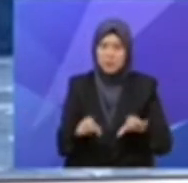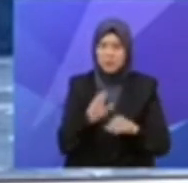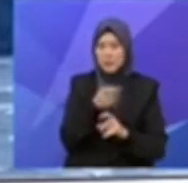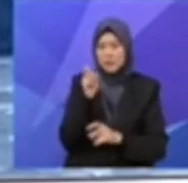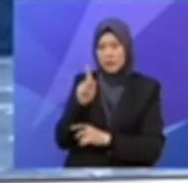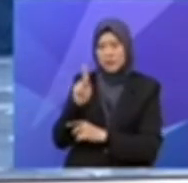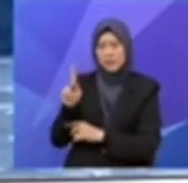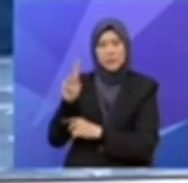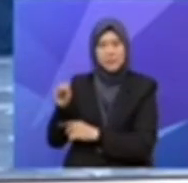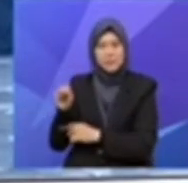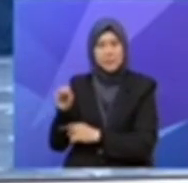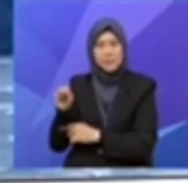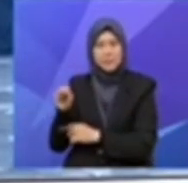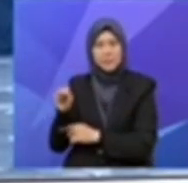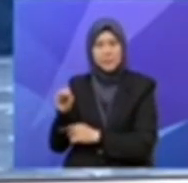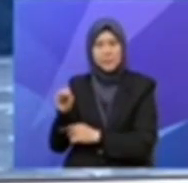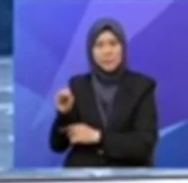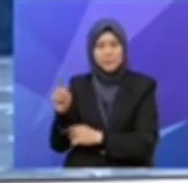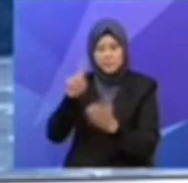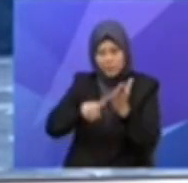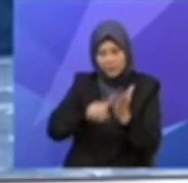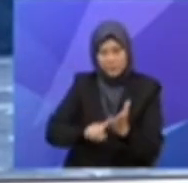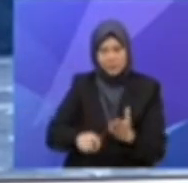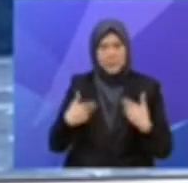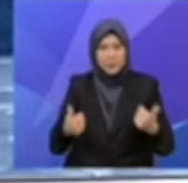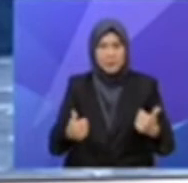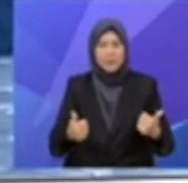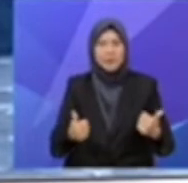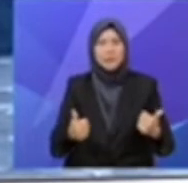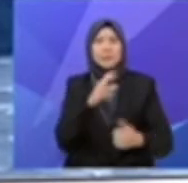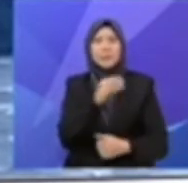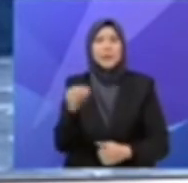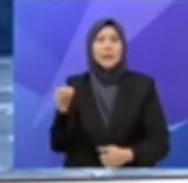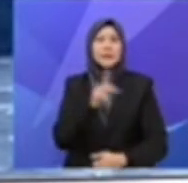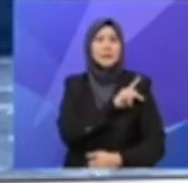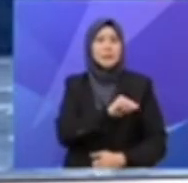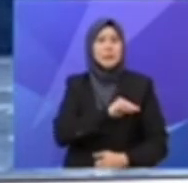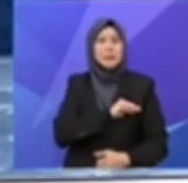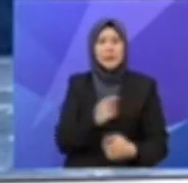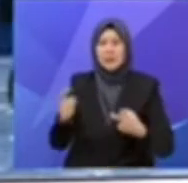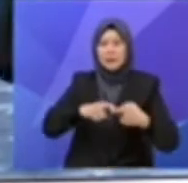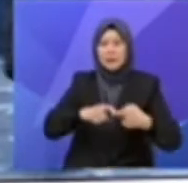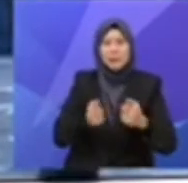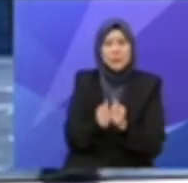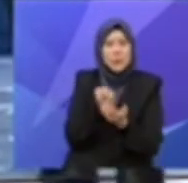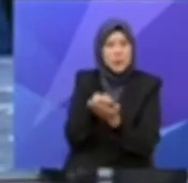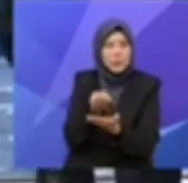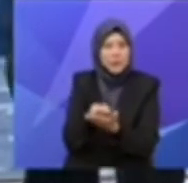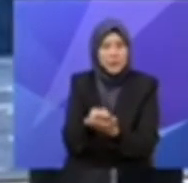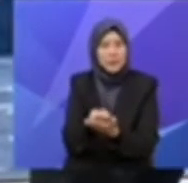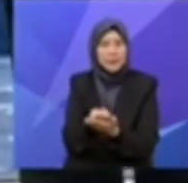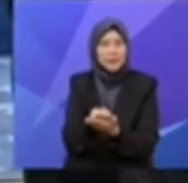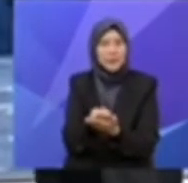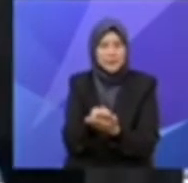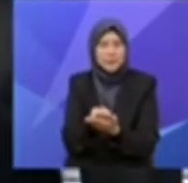Keken yang waktu yang melihat SG kesehatan malah kementerian-kementerian yang berkaitan ekonomi jam